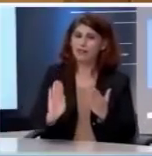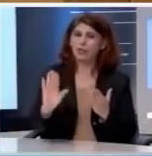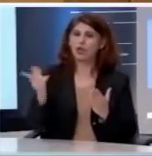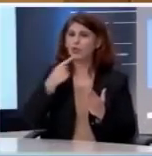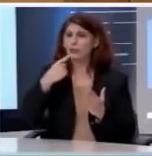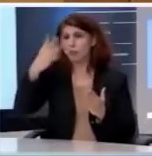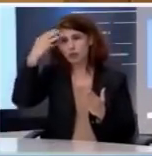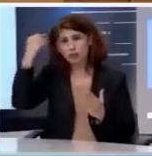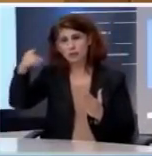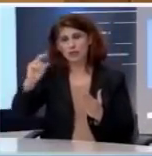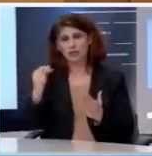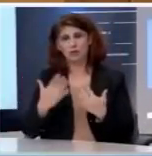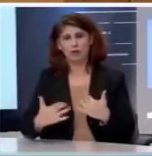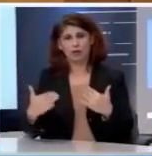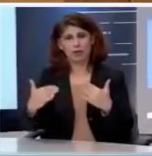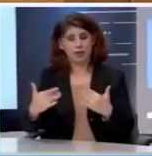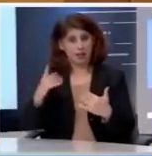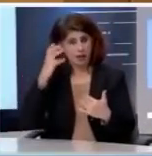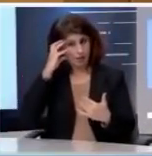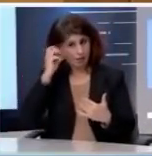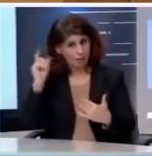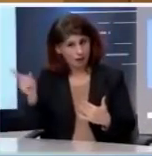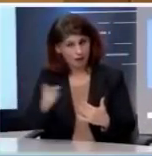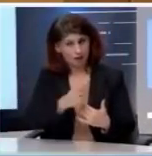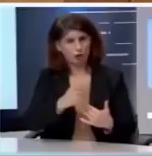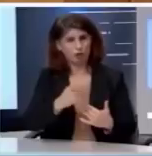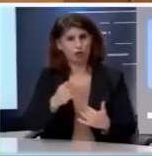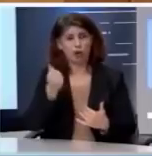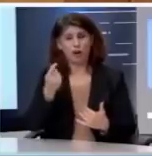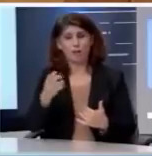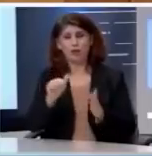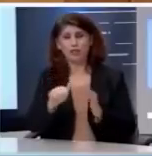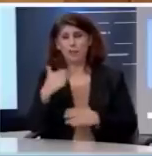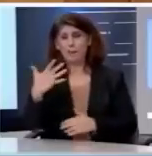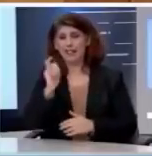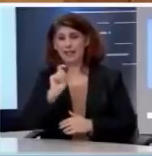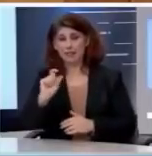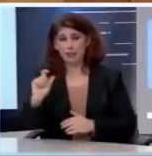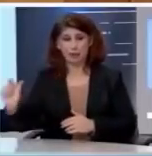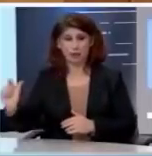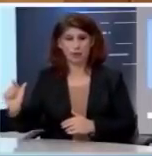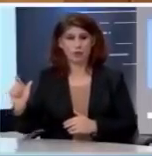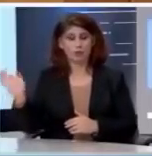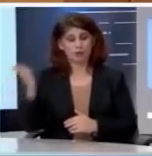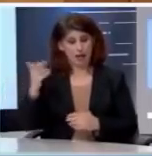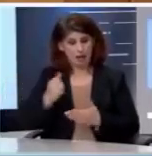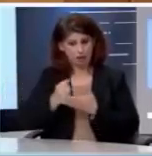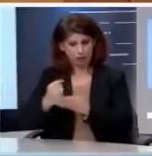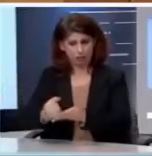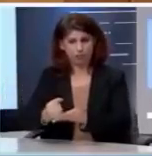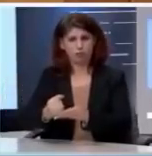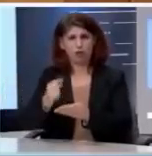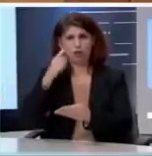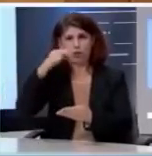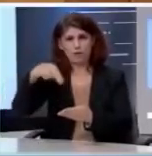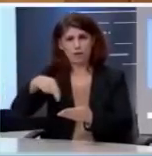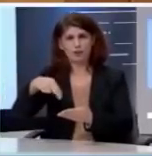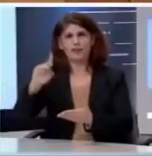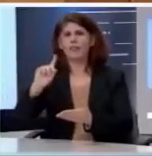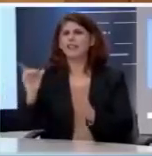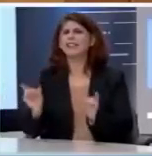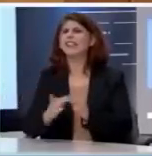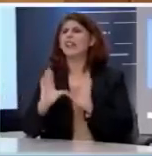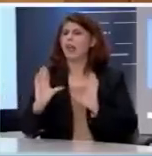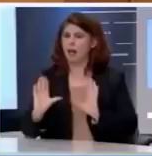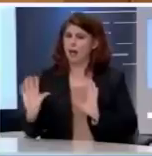έχει πει ο Τσίπρας στη Βουλή. Σημειώστε ότι ο αριθμός των 65 εκατομμυρίων που δήθεν είχα δώσει στην Οβάρτης δεν βγήκε τυχαία. Ξέρετε